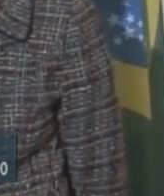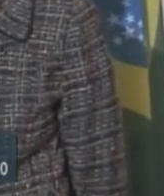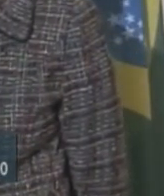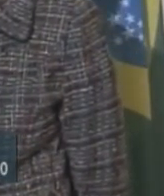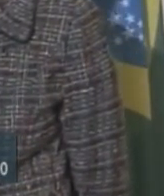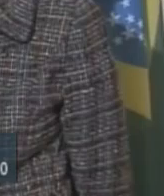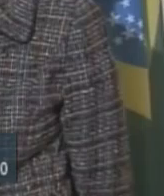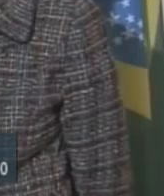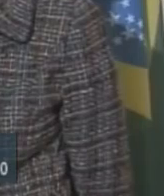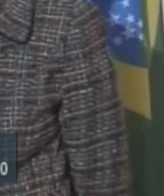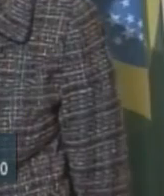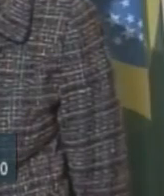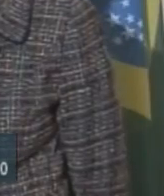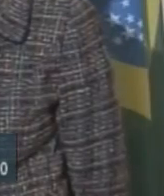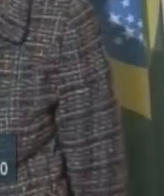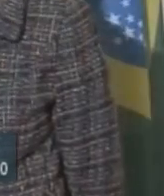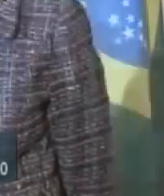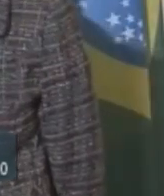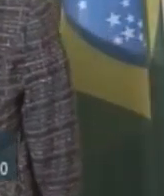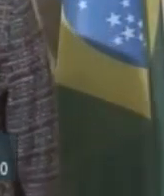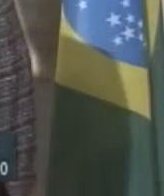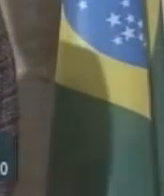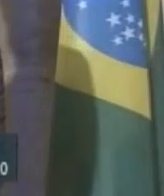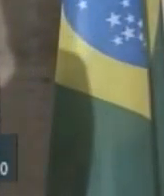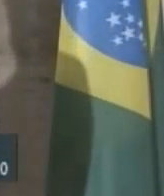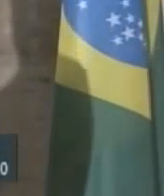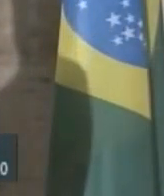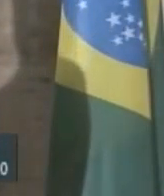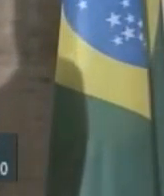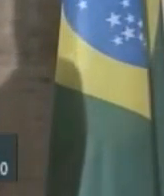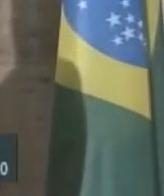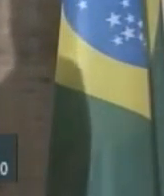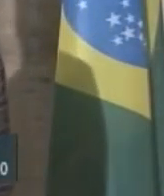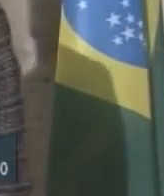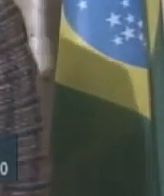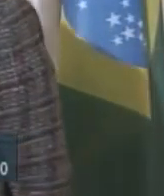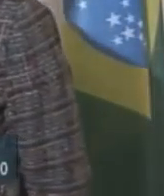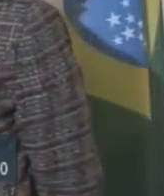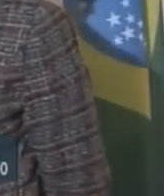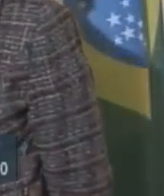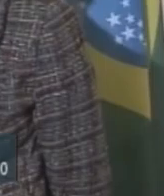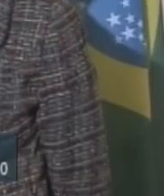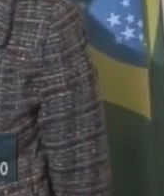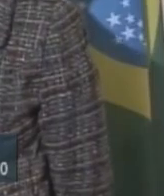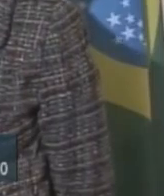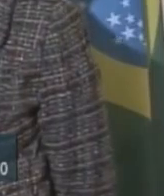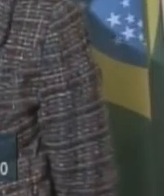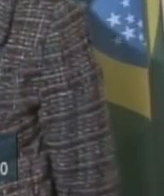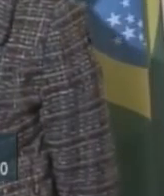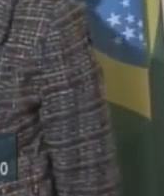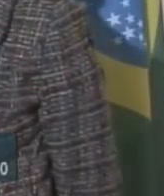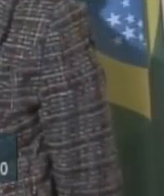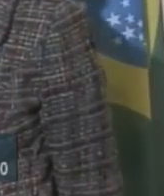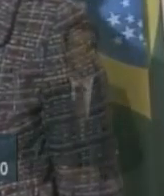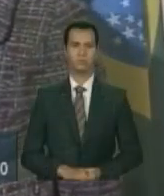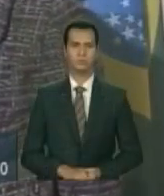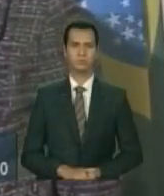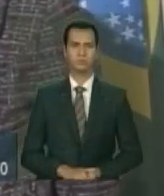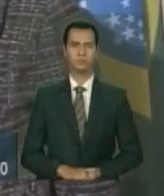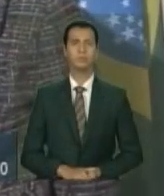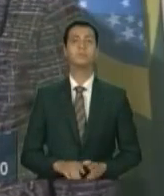Математика и физика. Математика и физика. И, ao mesmo tempo, o